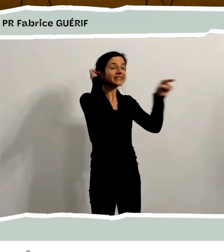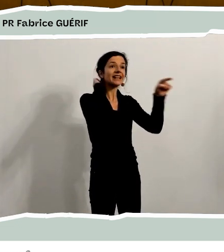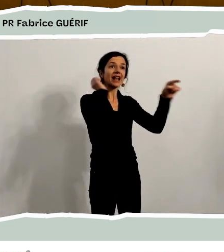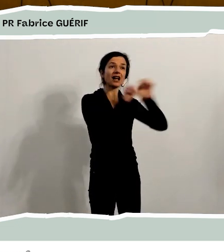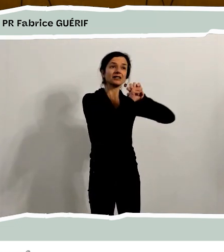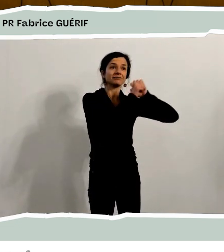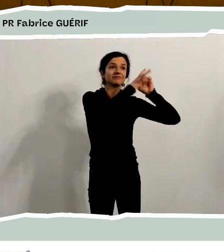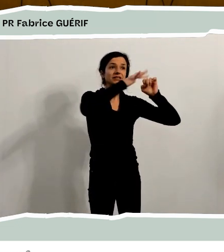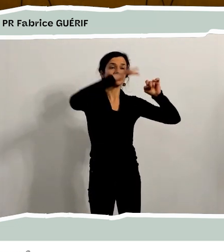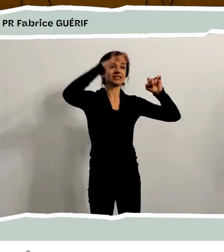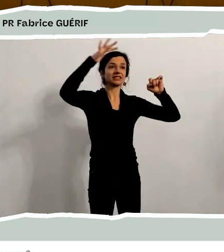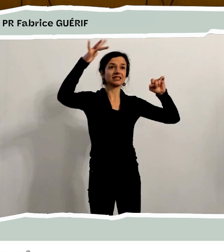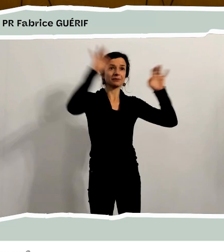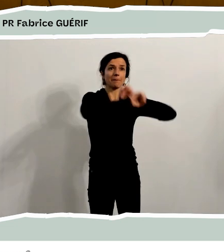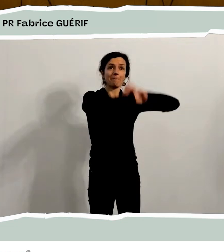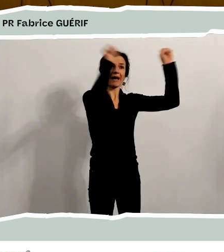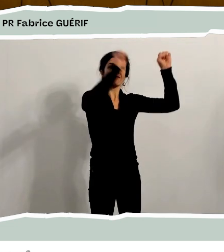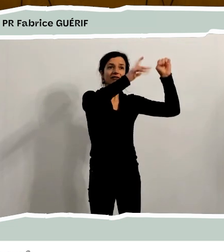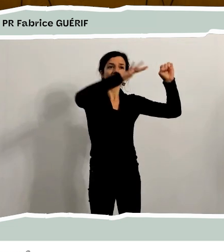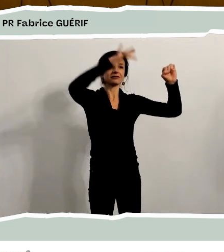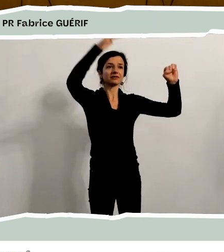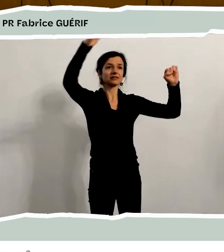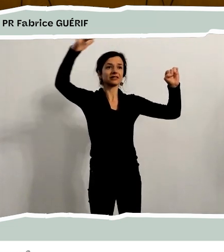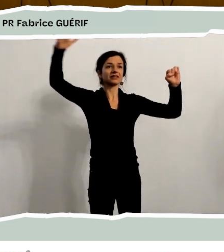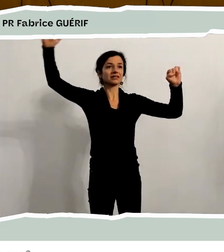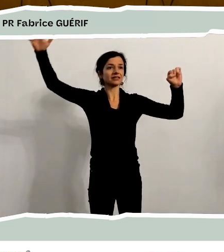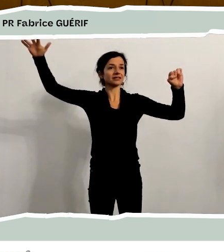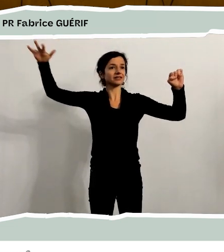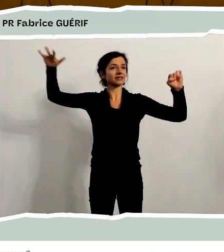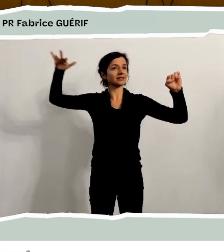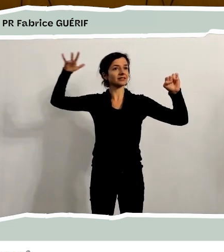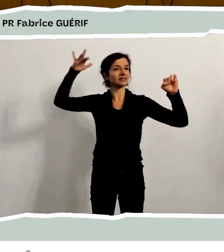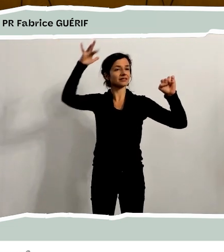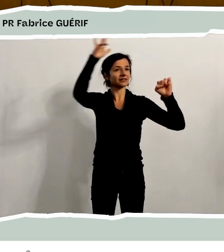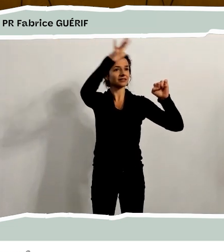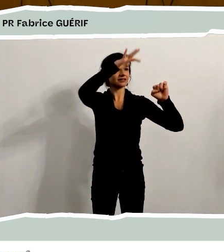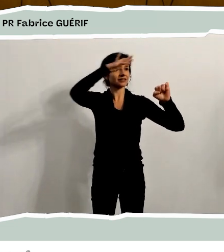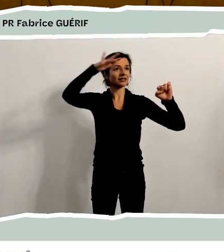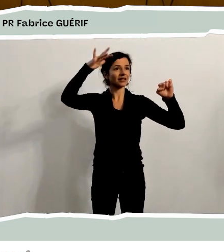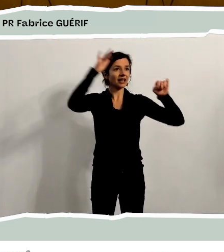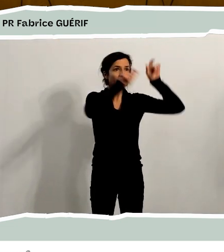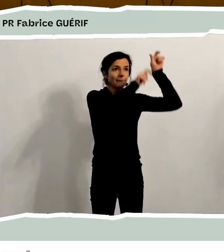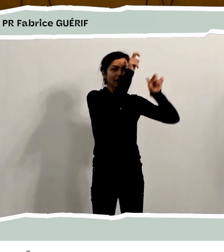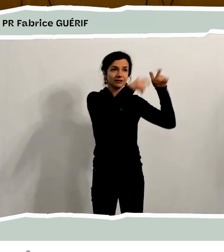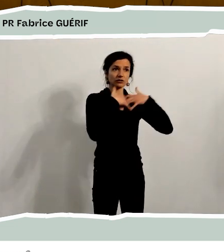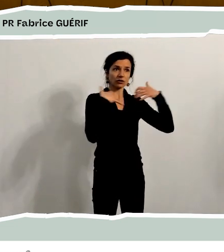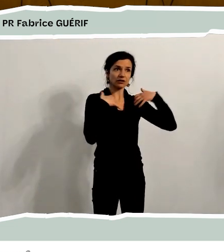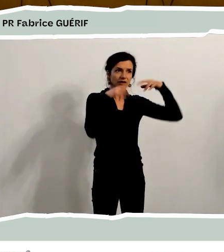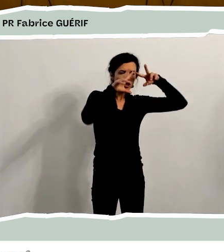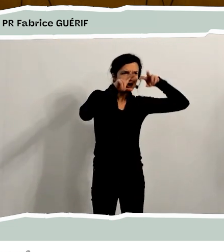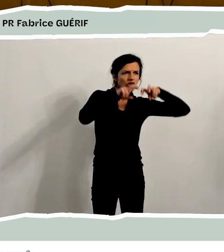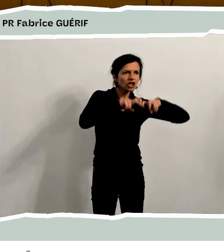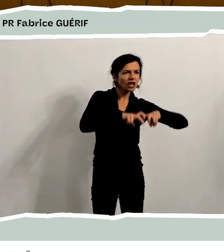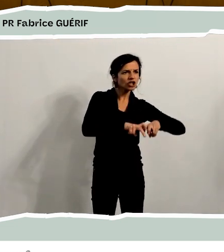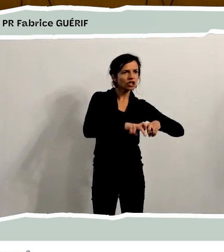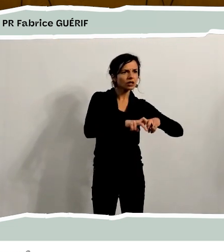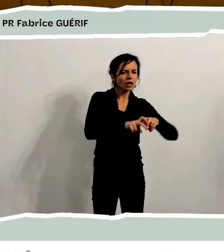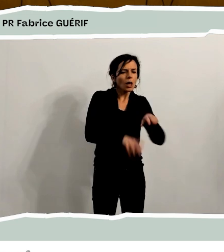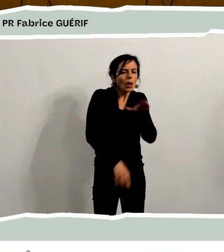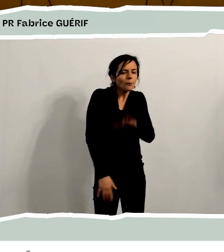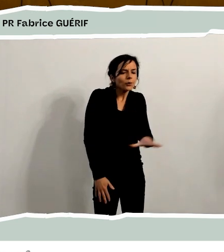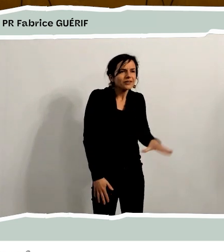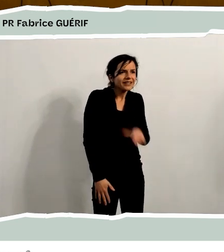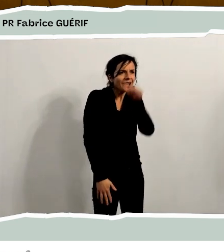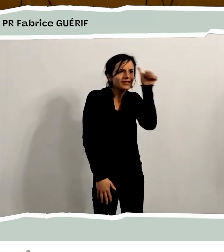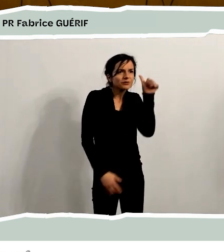cette explosion. Et en fait, des chercheurs se sont intéressés à la production de spermatozoïdes chez les petits garçons